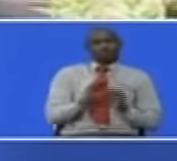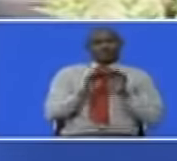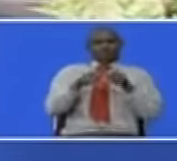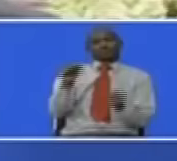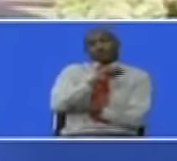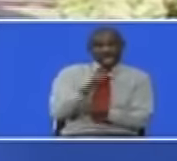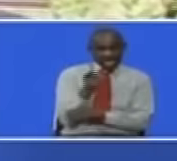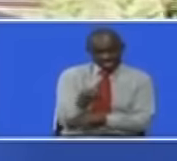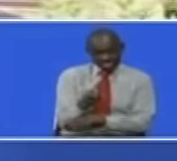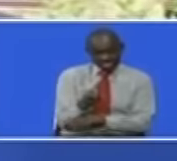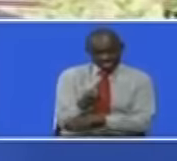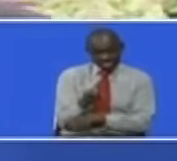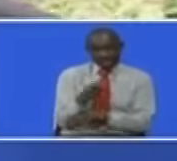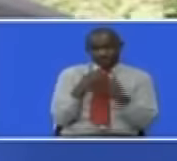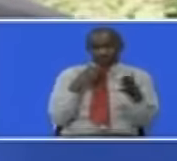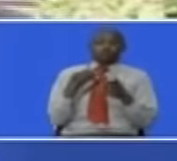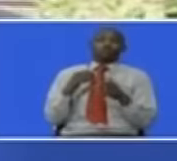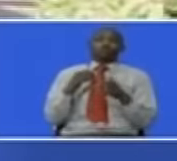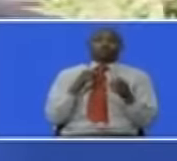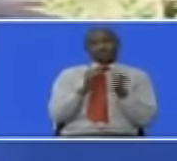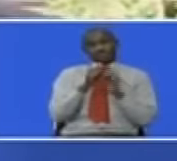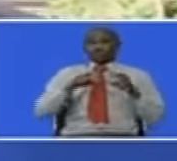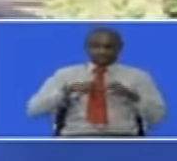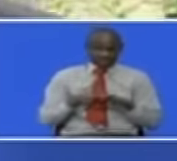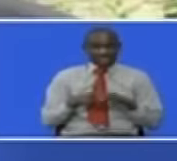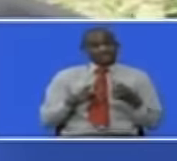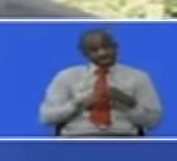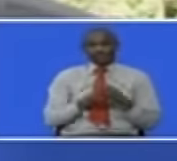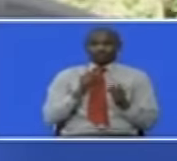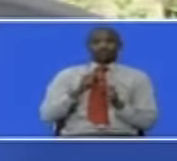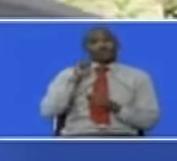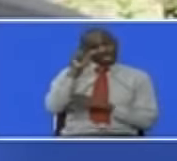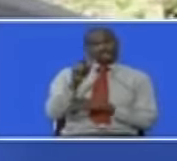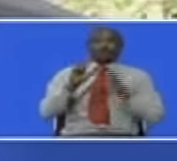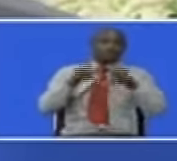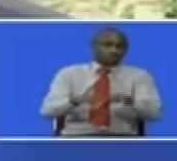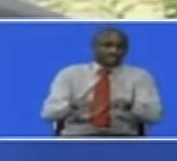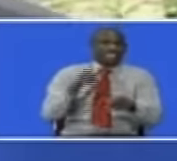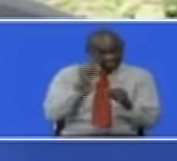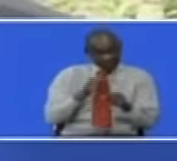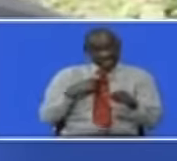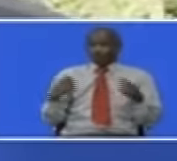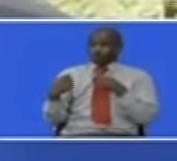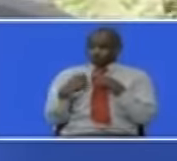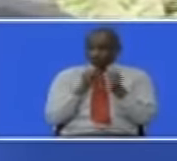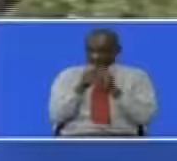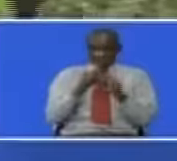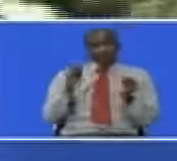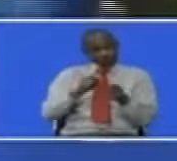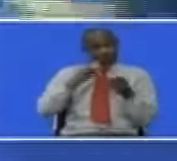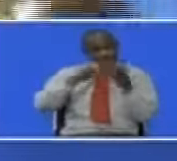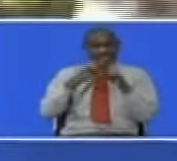we have to feel it before the competition. Yes. And then we can put it later. Yes. If we want the competition to be